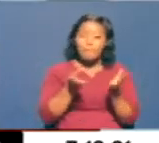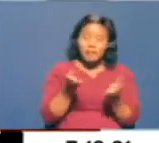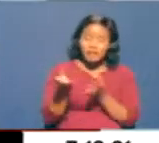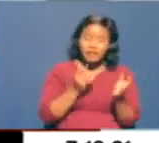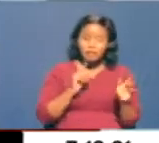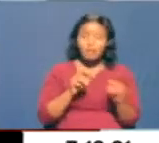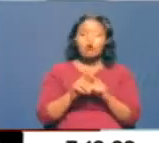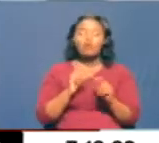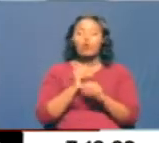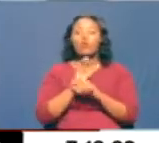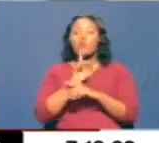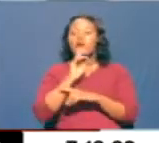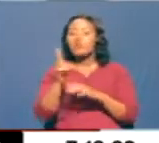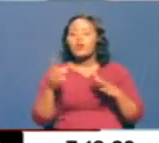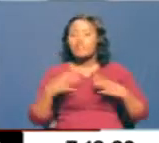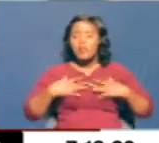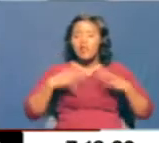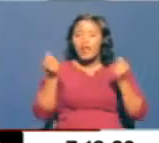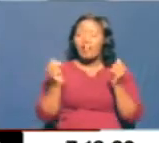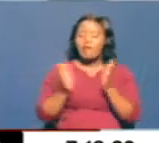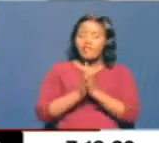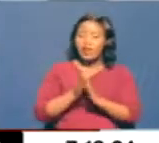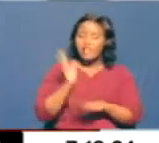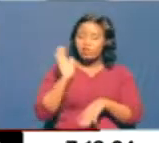afya na miundo misingi bora inawafikia wananchi.